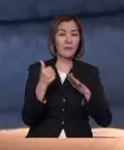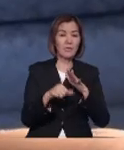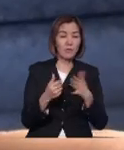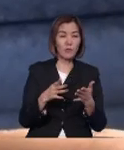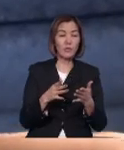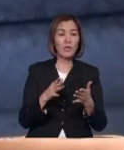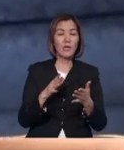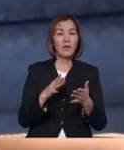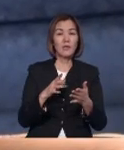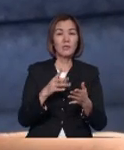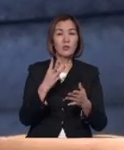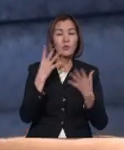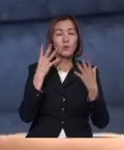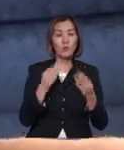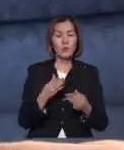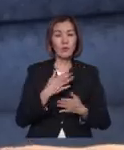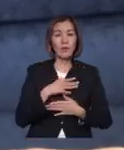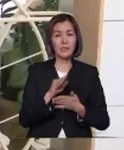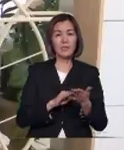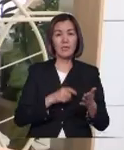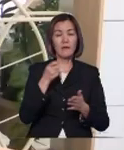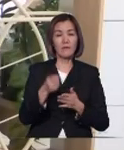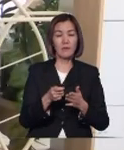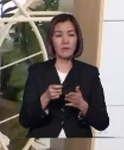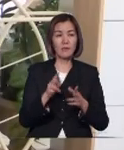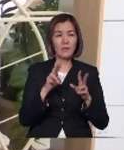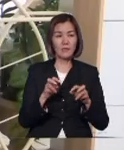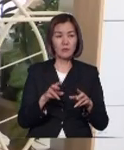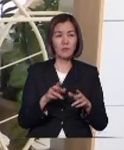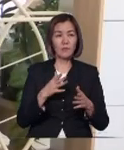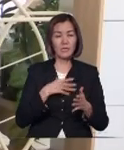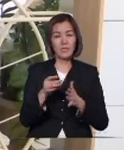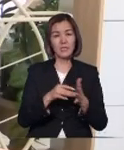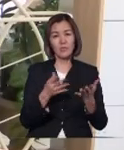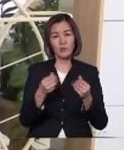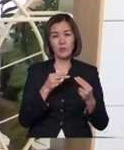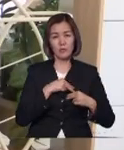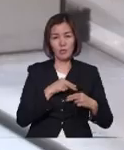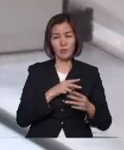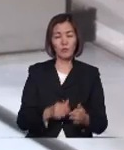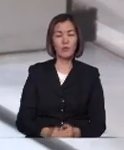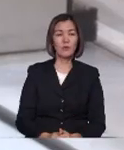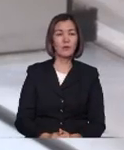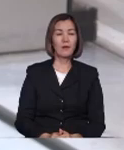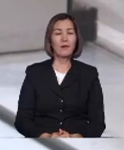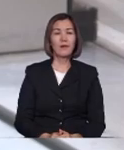безработной в течение 3 дней моя заявка была рассмотрена после чего меня сразу приняли на